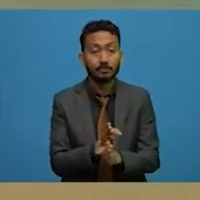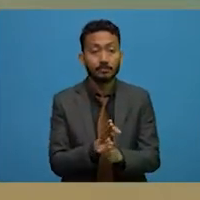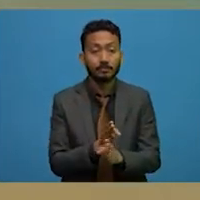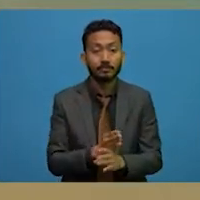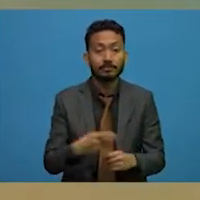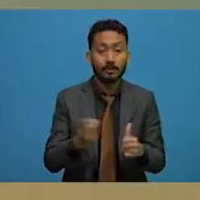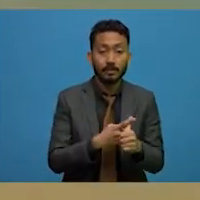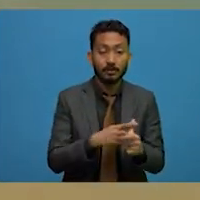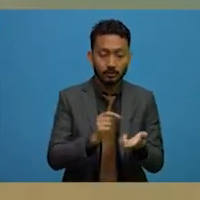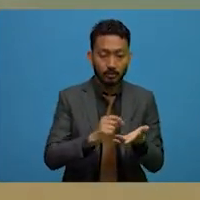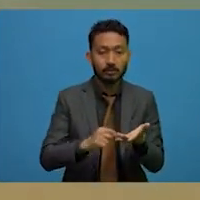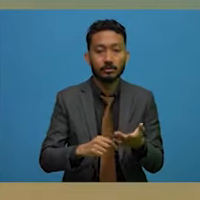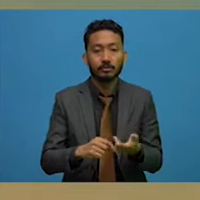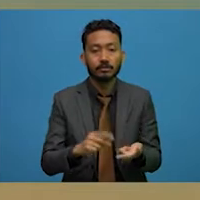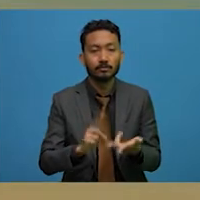tulisan,